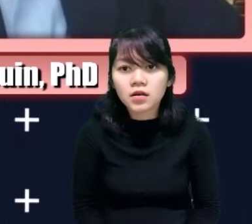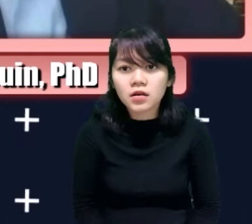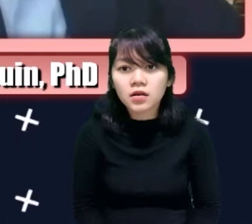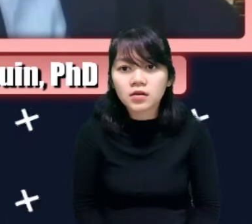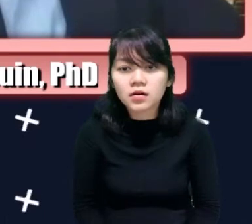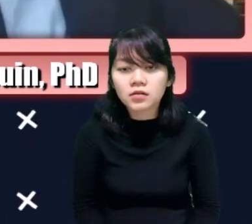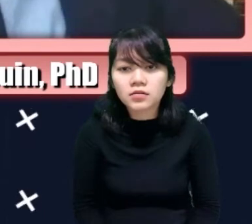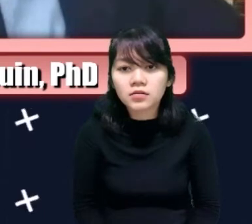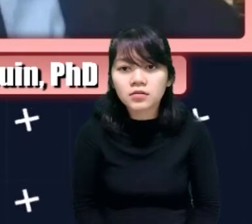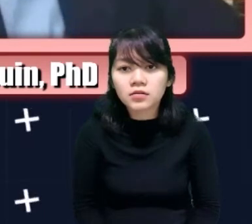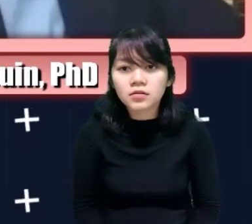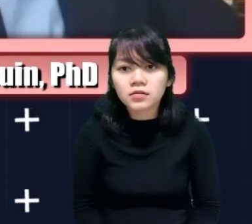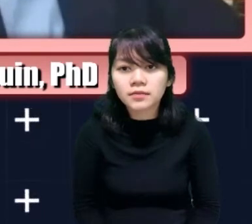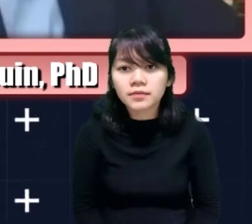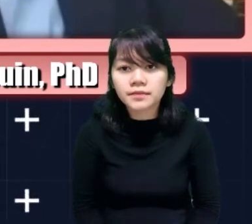ayat yang ke